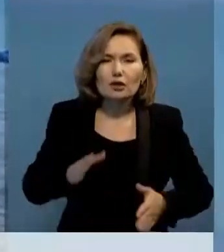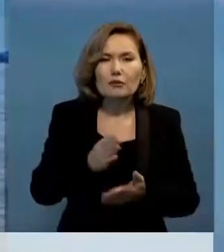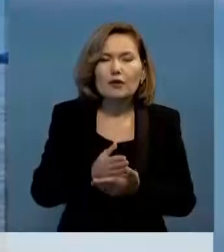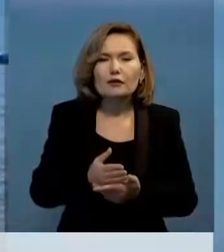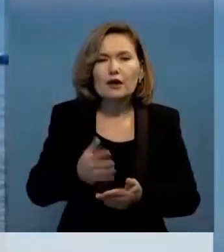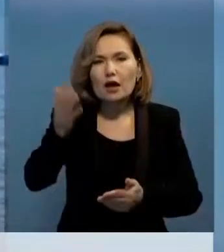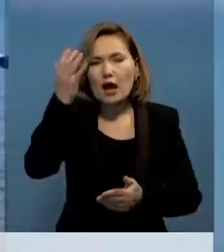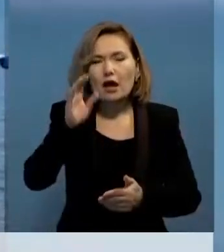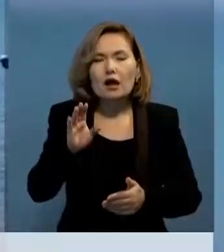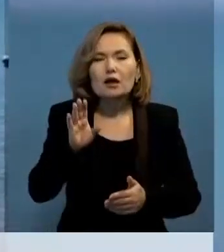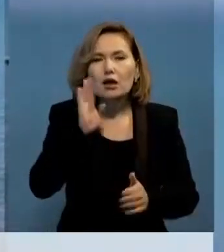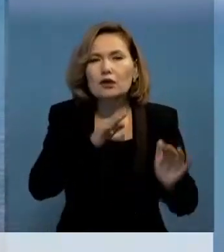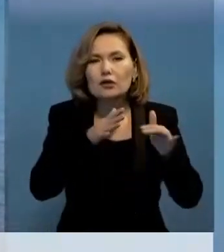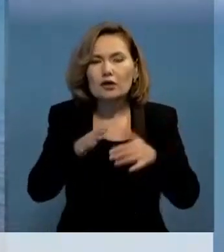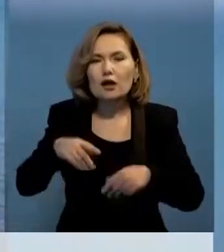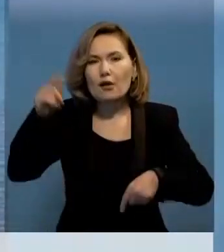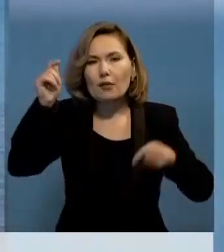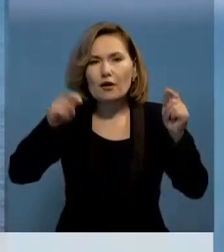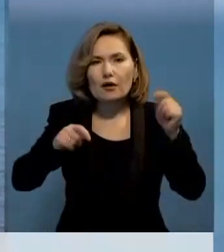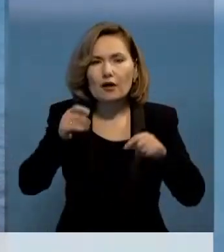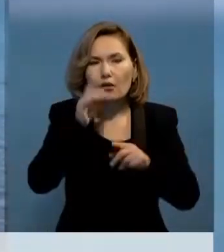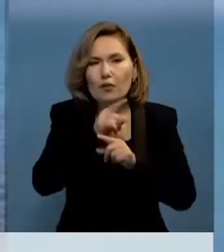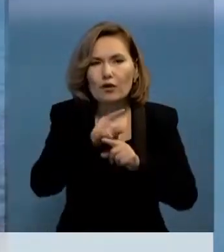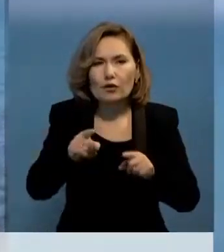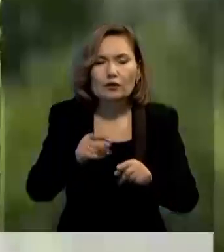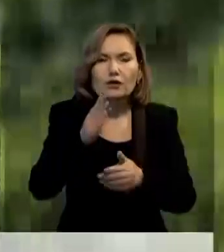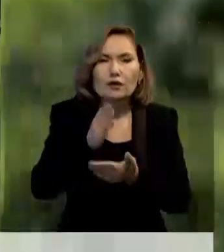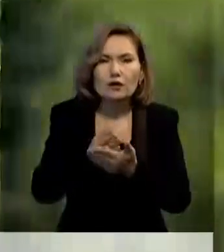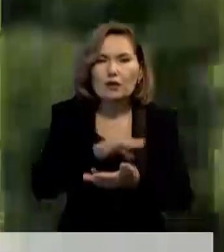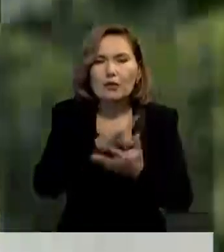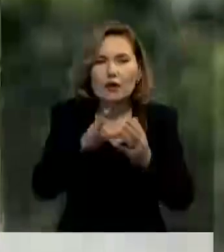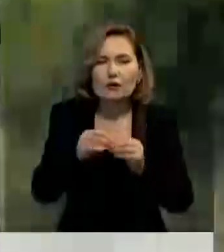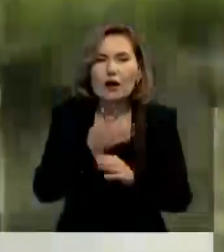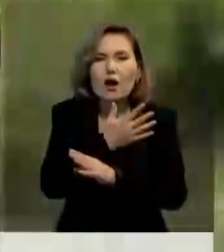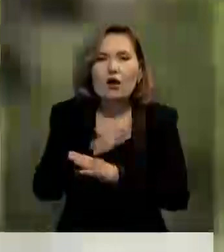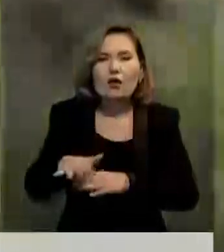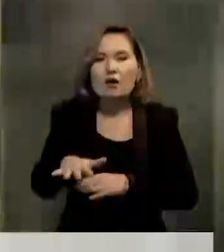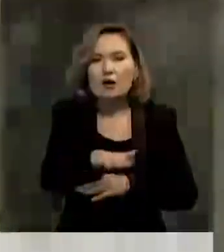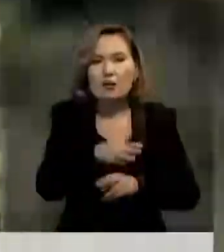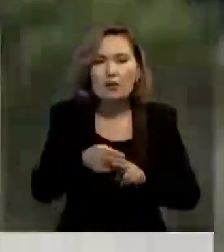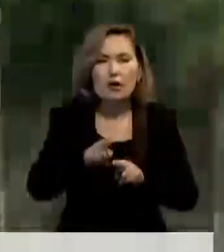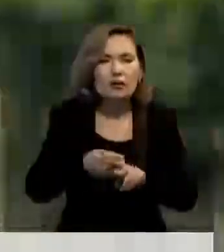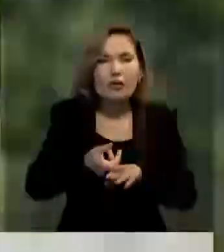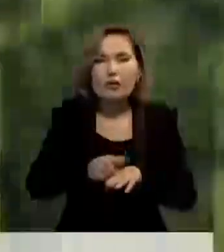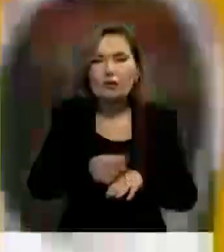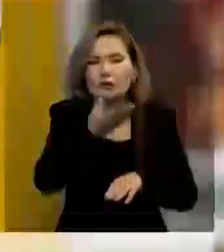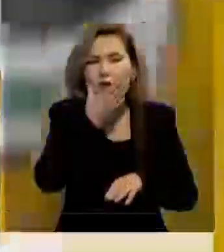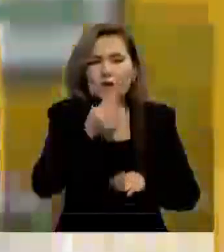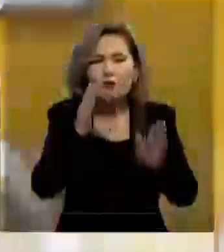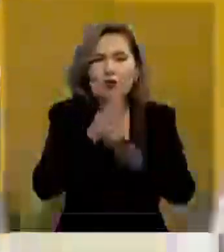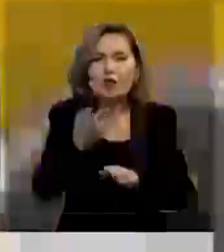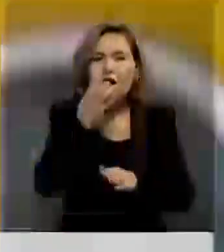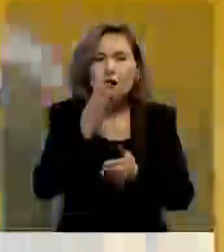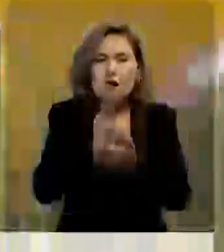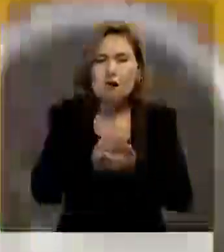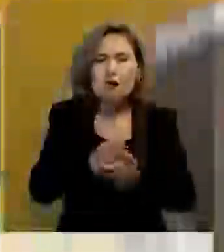теңіз жағасында жауын шашын жыл бойы бір келкі көп түсетіндіктен қалың орман, сулы әрі жылы мекен. Қыста құстардың